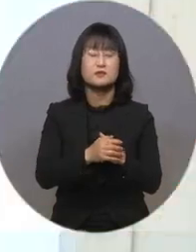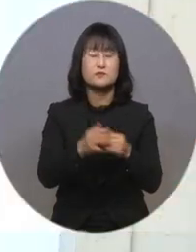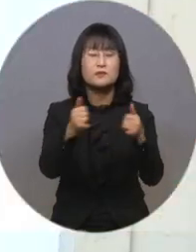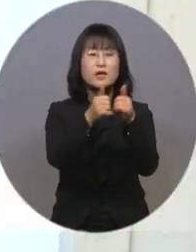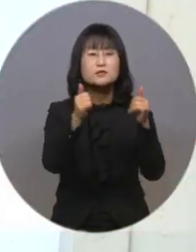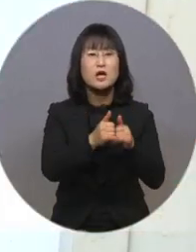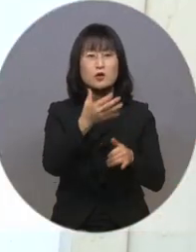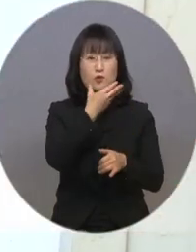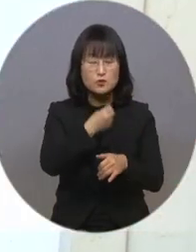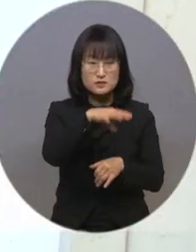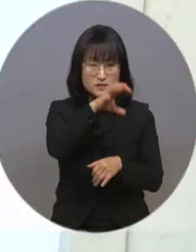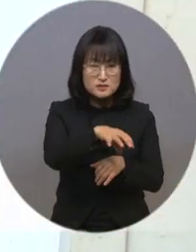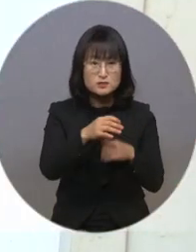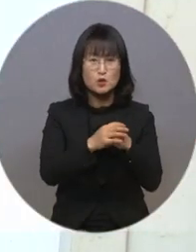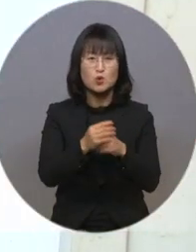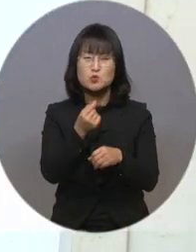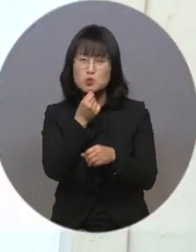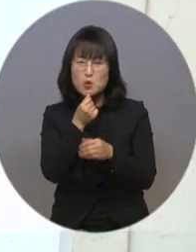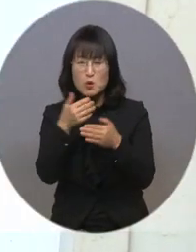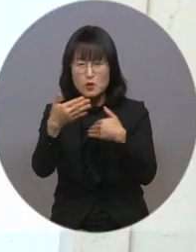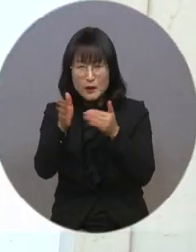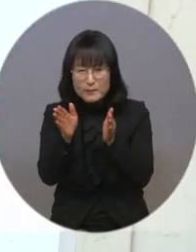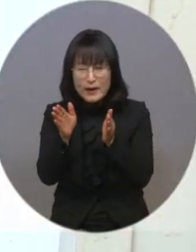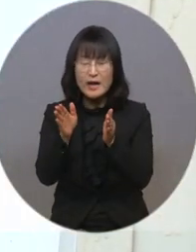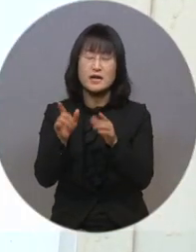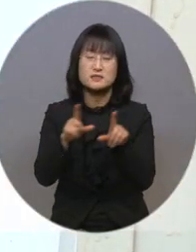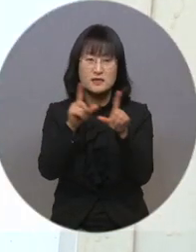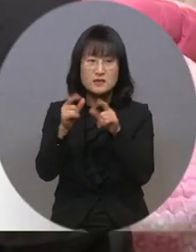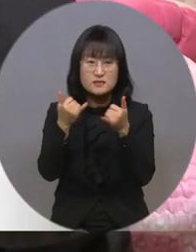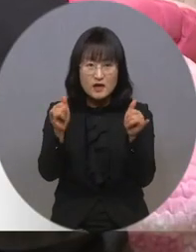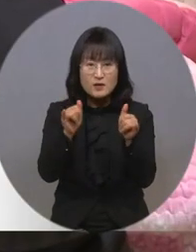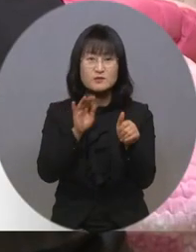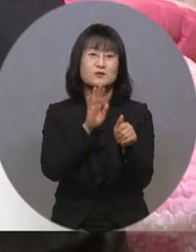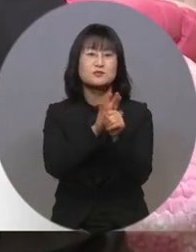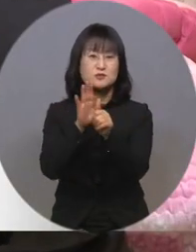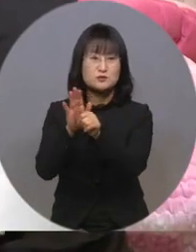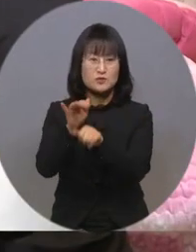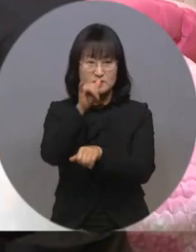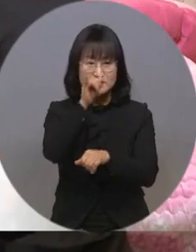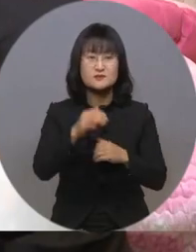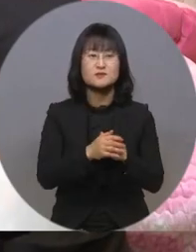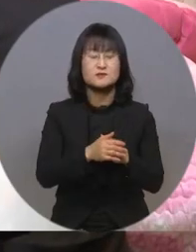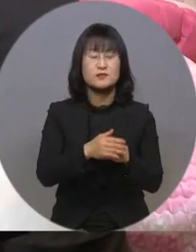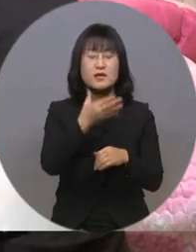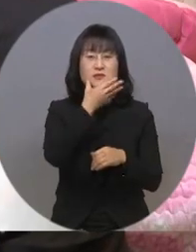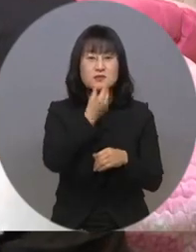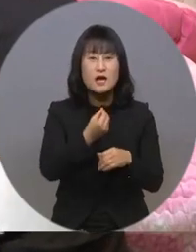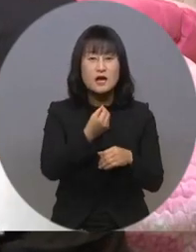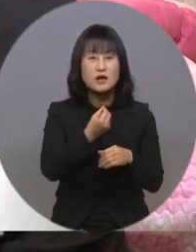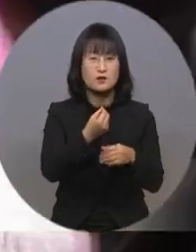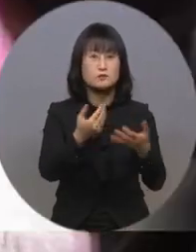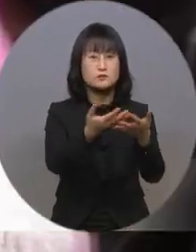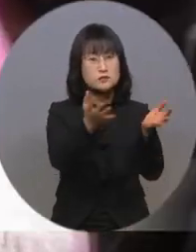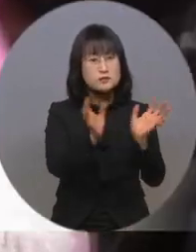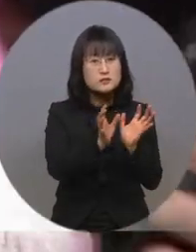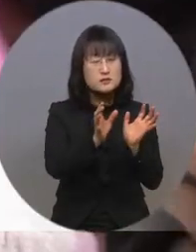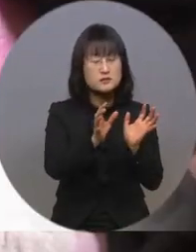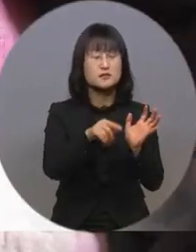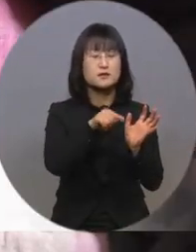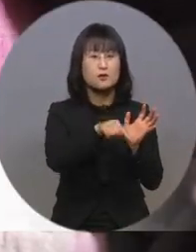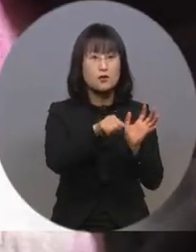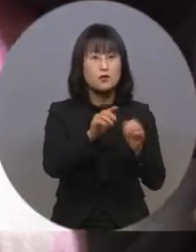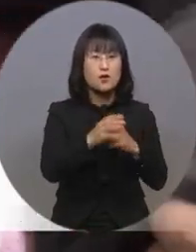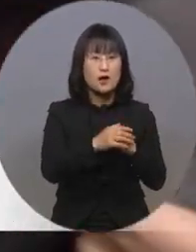사회복지시설과 쪽방 거주자에 대한 난방 지원도 강화됩니다. 먼저 사회복지시설 중 생활시설과